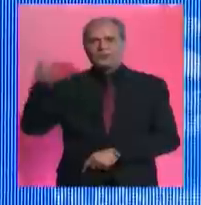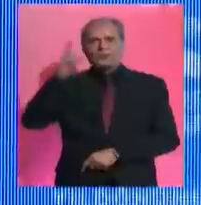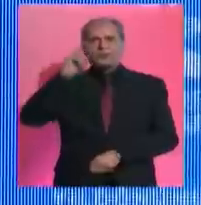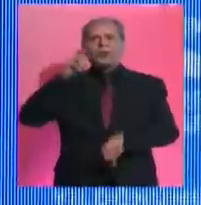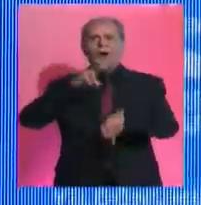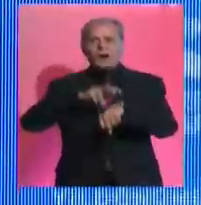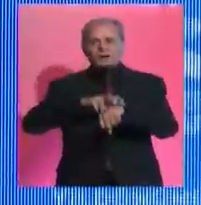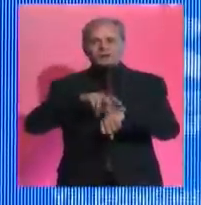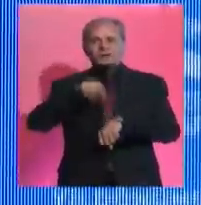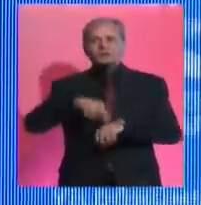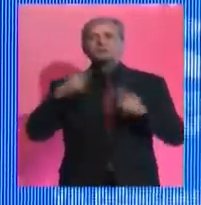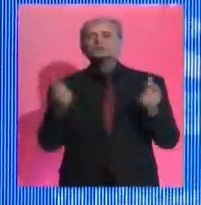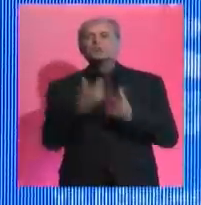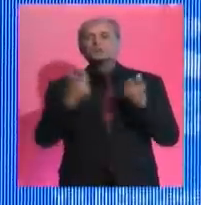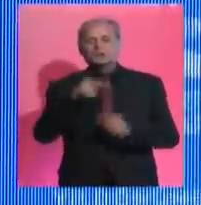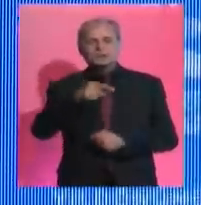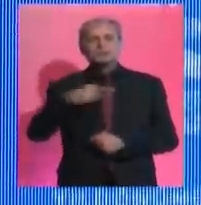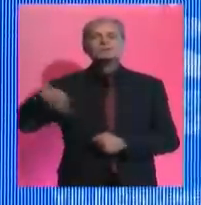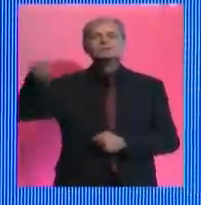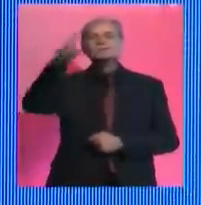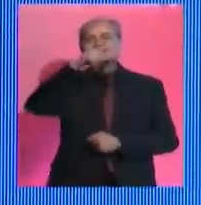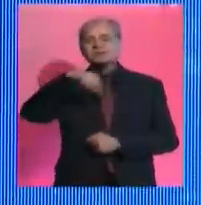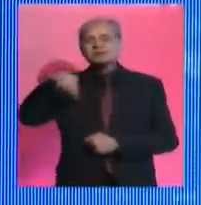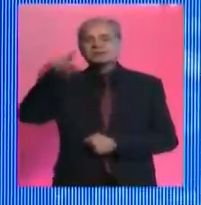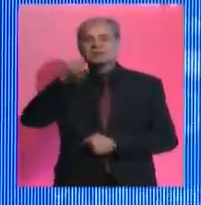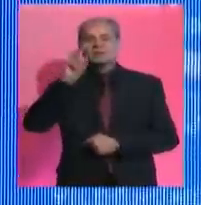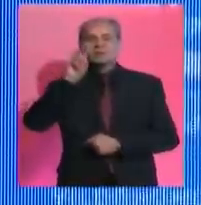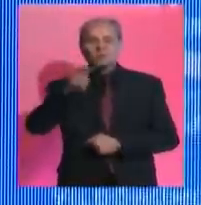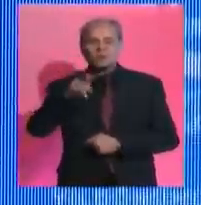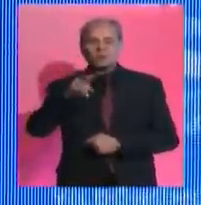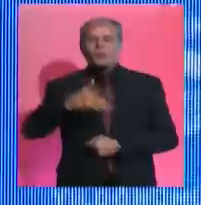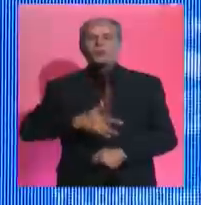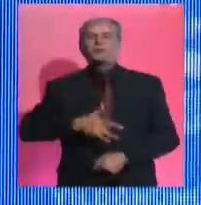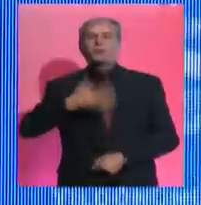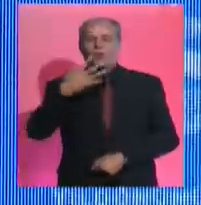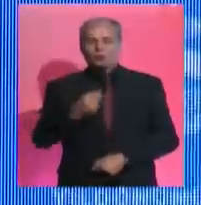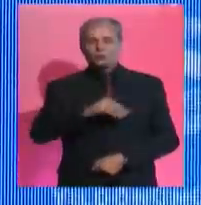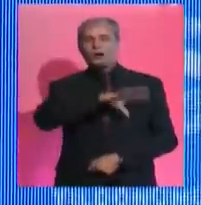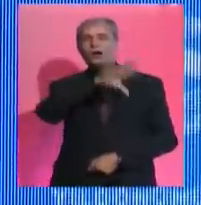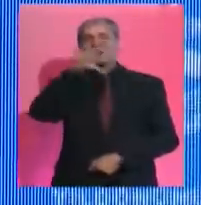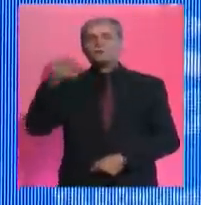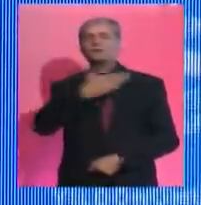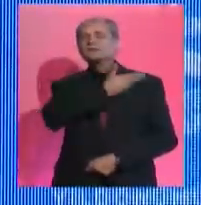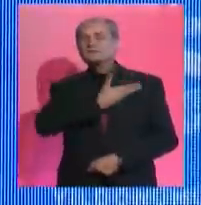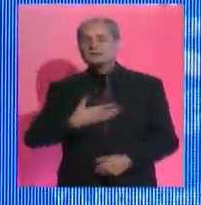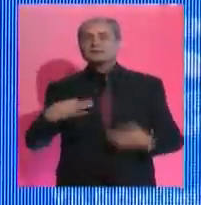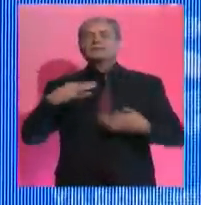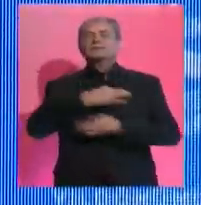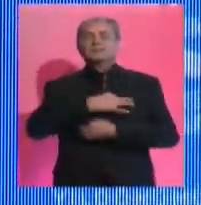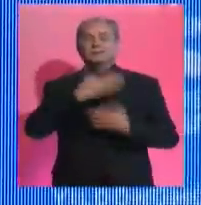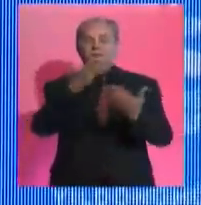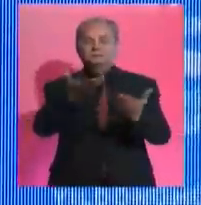anısına düzenlenmiş bu toplantıda sizlere hitap etmenin memnuniyetini yaşıyor Herkese sevgi ve